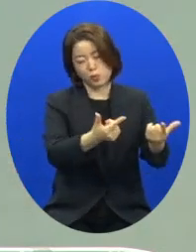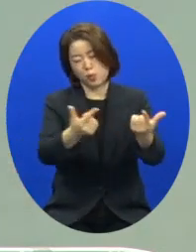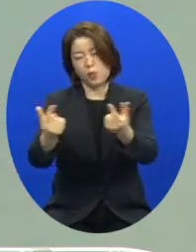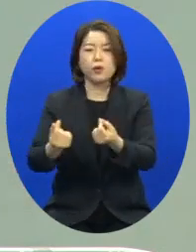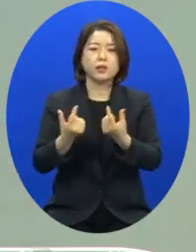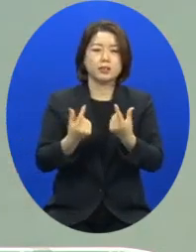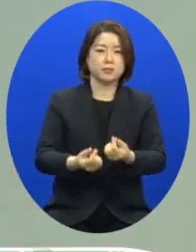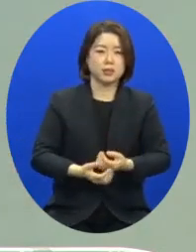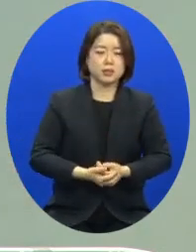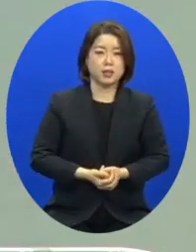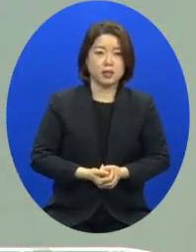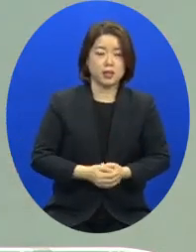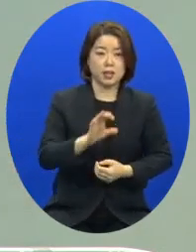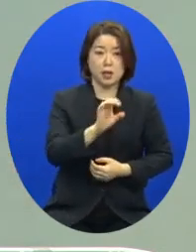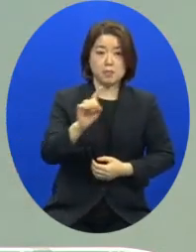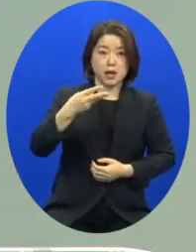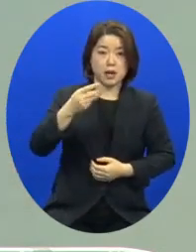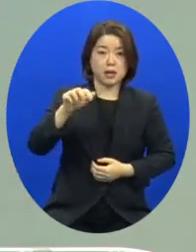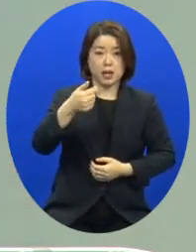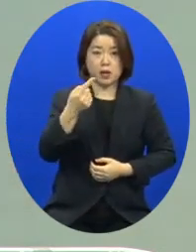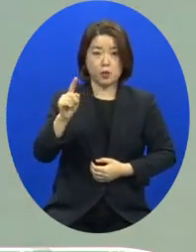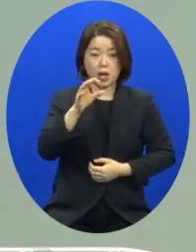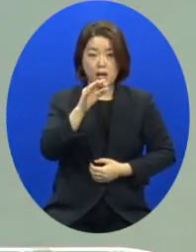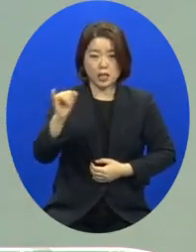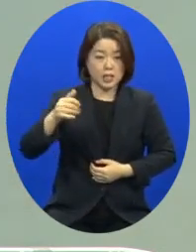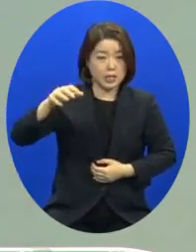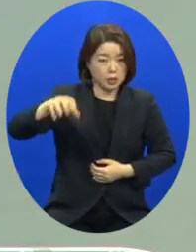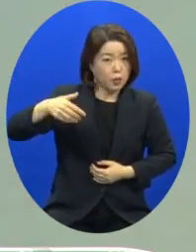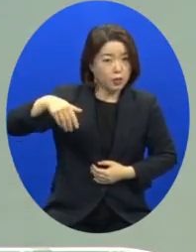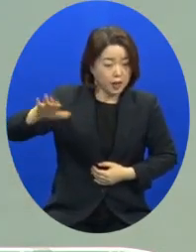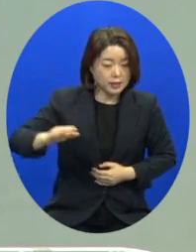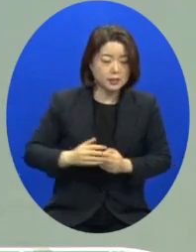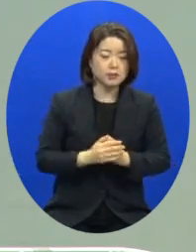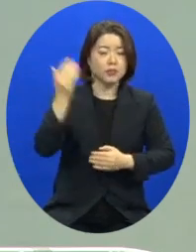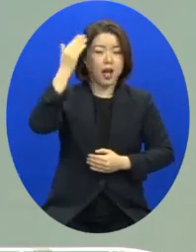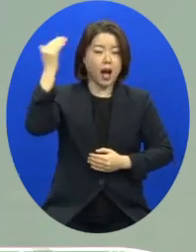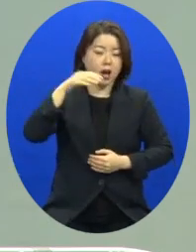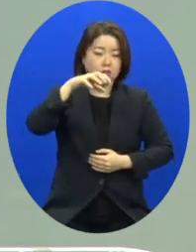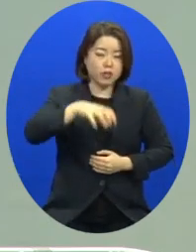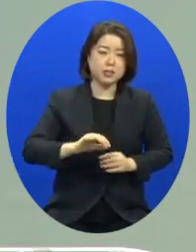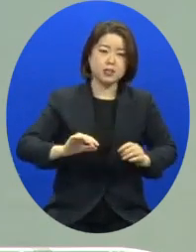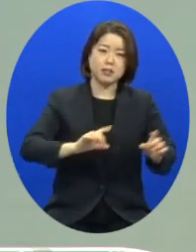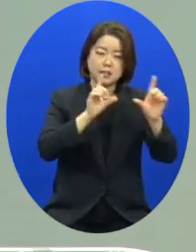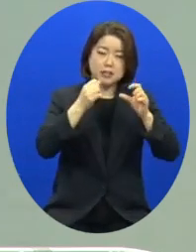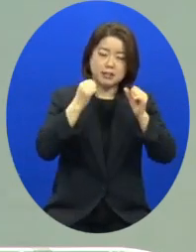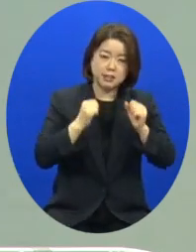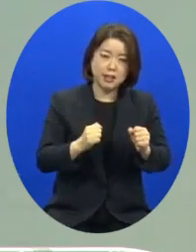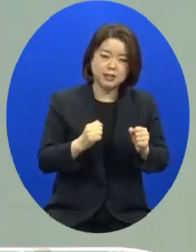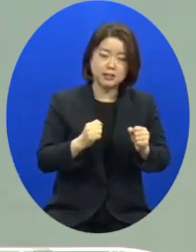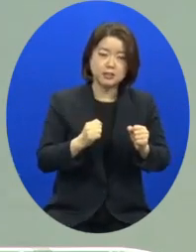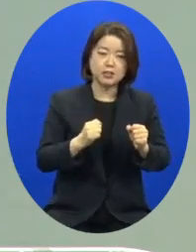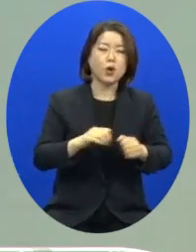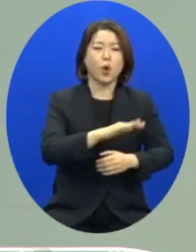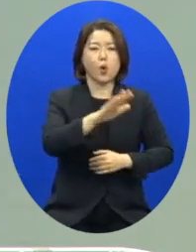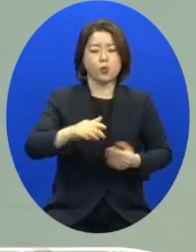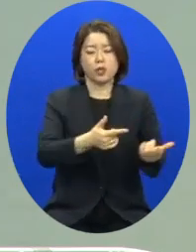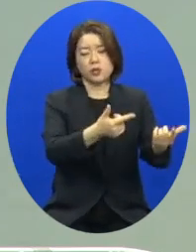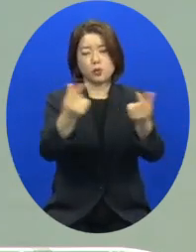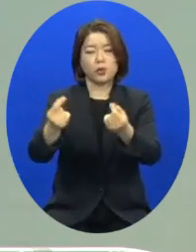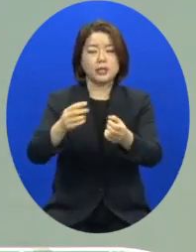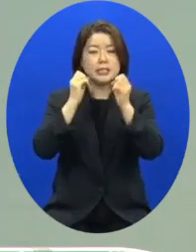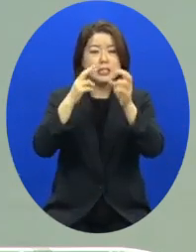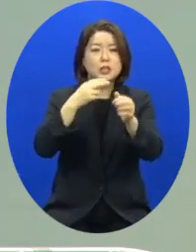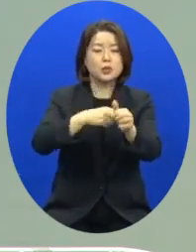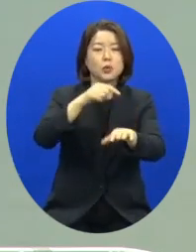똑같습니다. 파라과이로 가든 한국에서 살든 우리는 선교사의 삶을 사는 거예요.